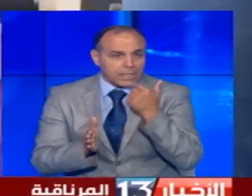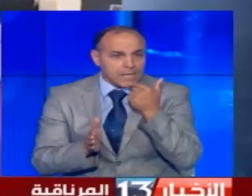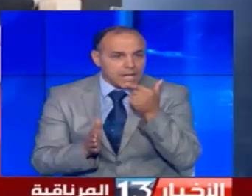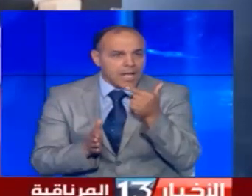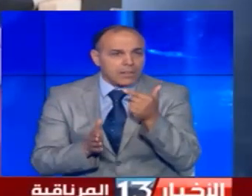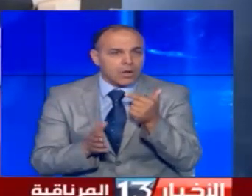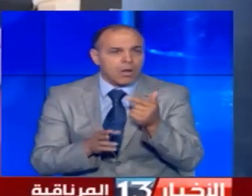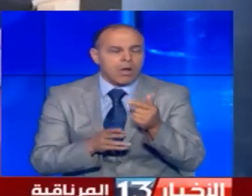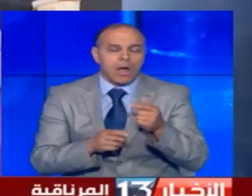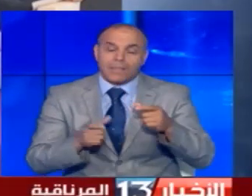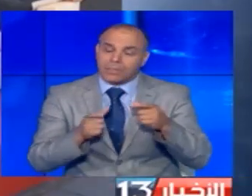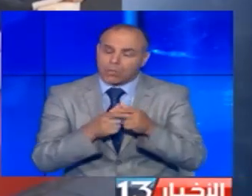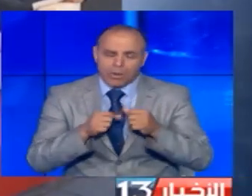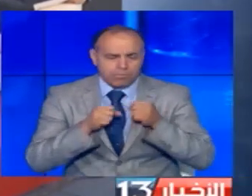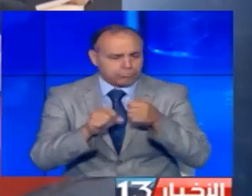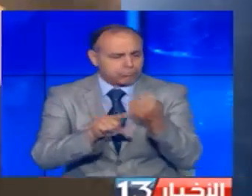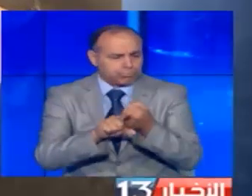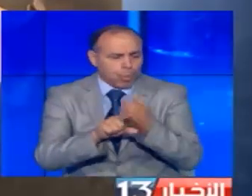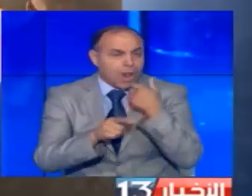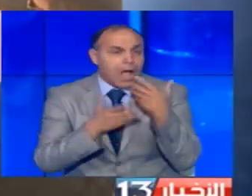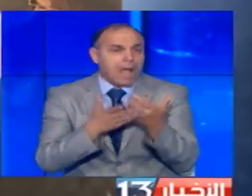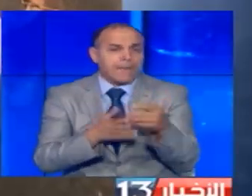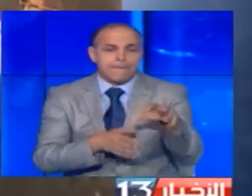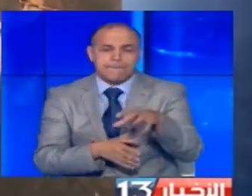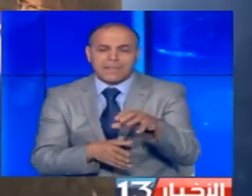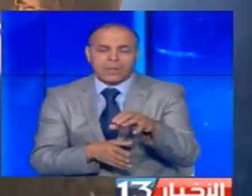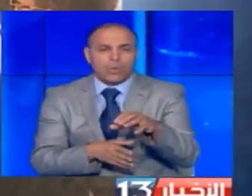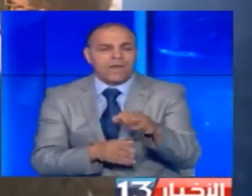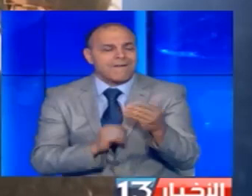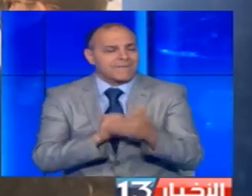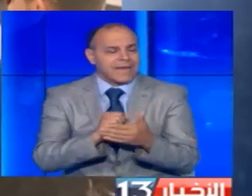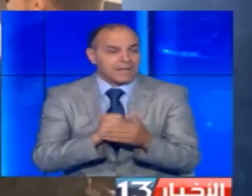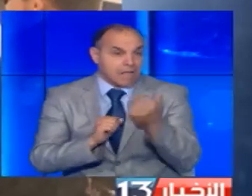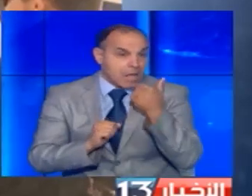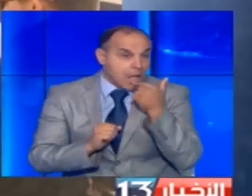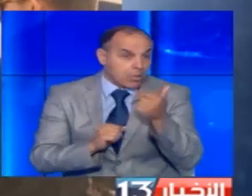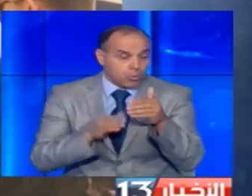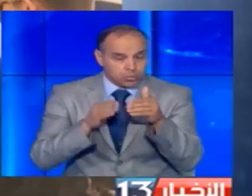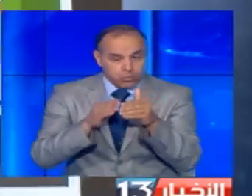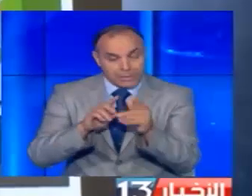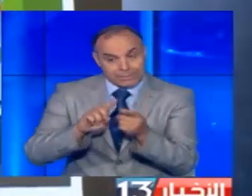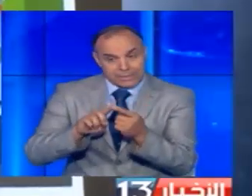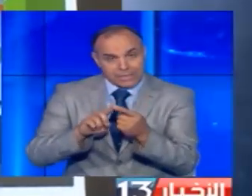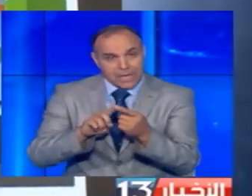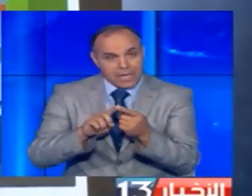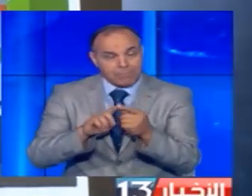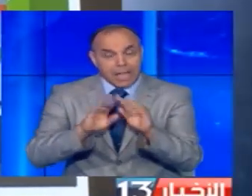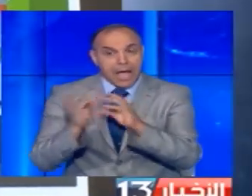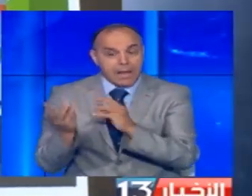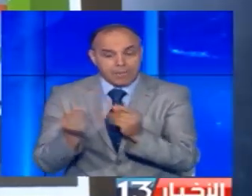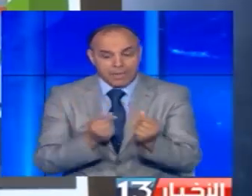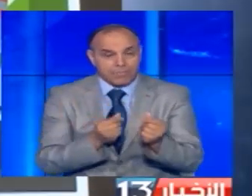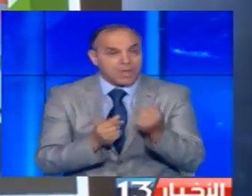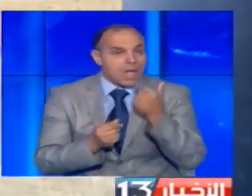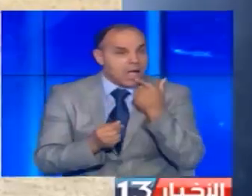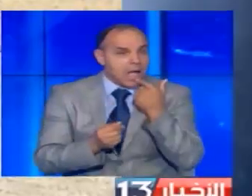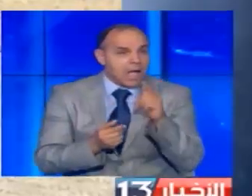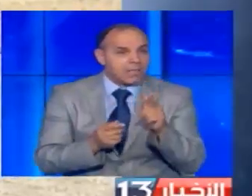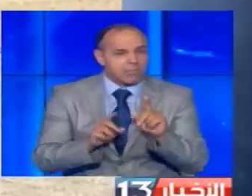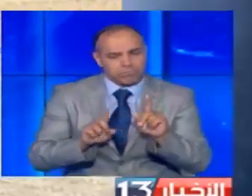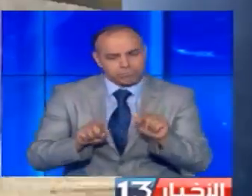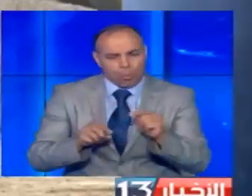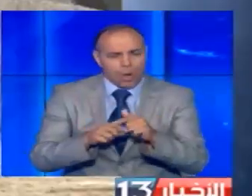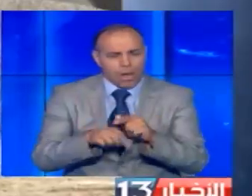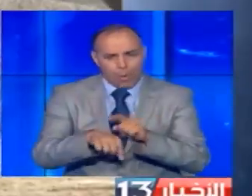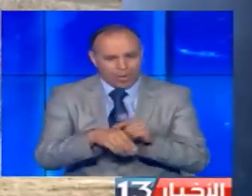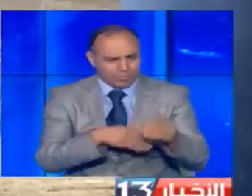الدوله ان المشروع الذي يوجد في منطقه فلاحيه يستجيب لخصوصيه النظام البيئي مؤكدا انه سيوفر على